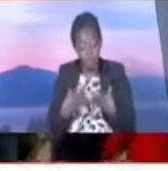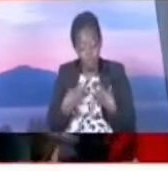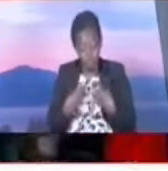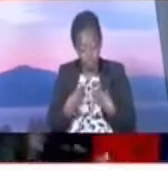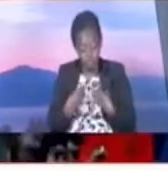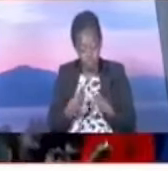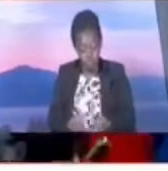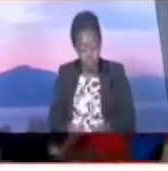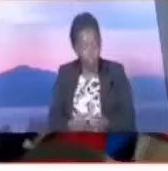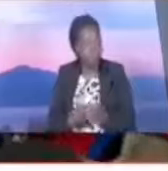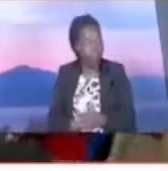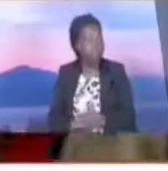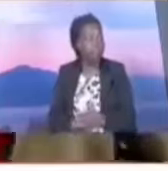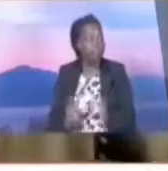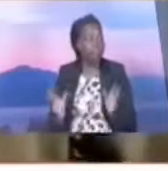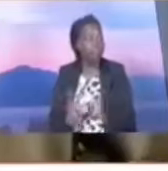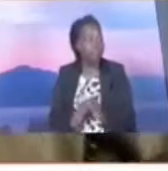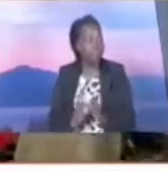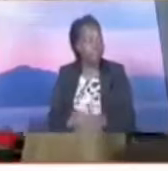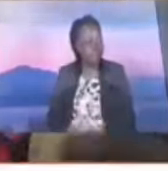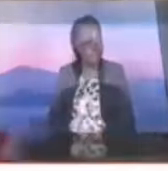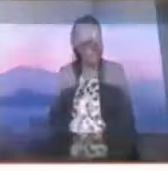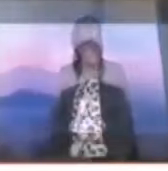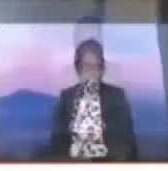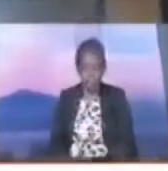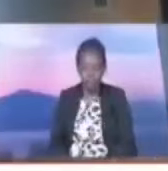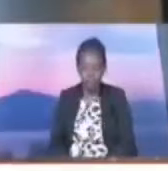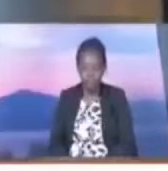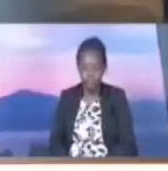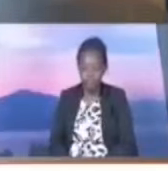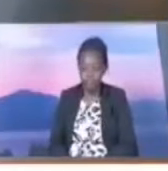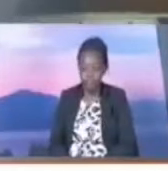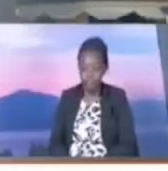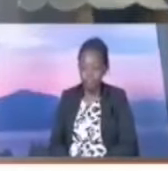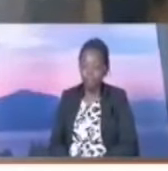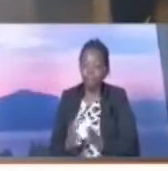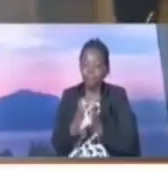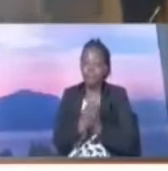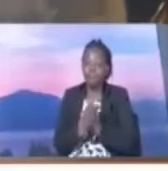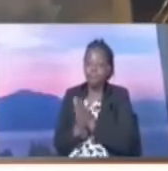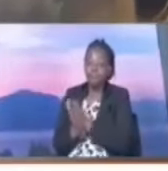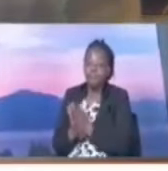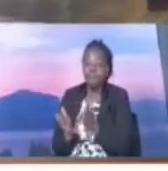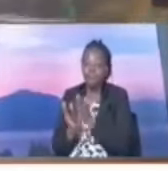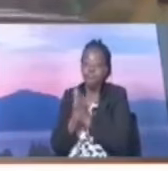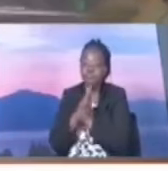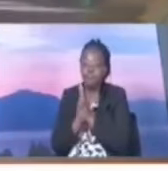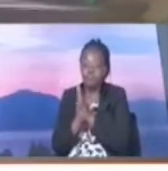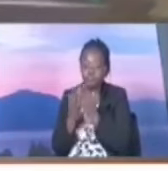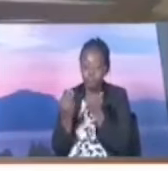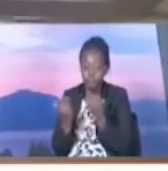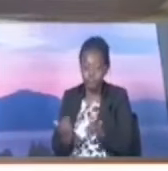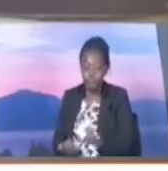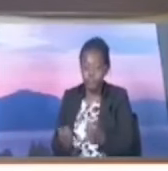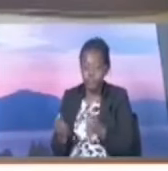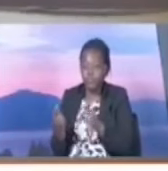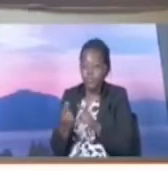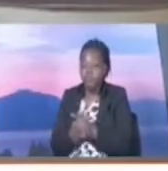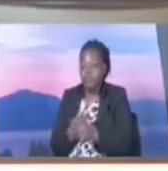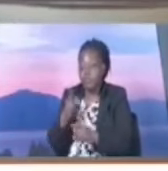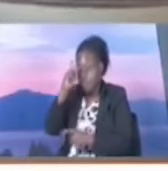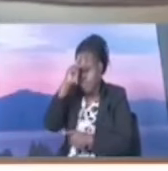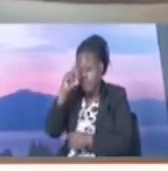Bosco yakusakide guli ngulabuke de TV. Ale umwe balenyo abasasi baffe emboze yeva okuzannya ebadde eva ku